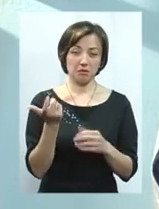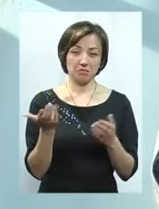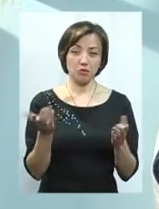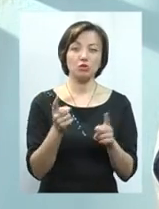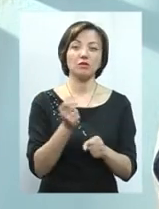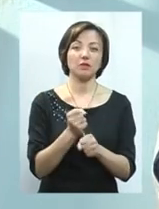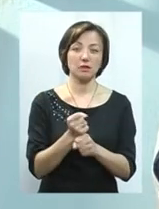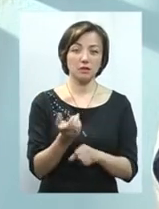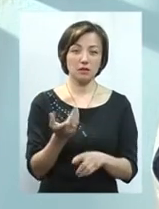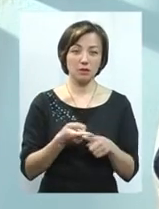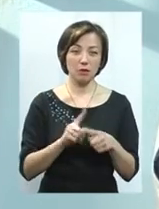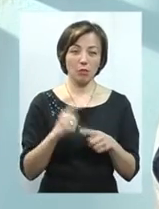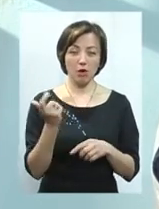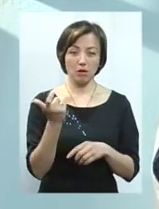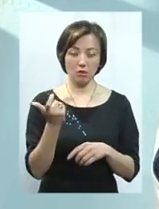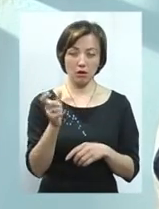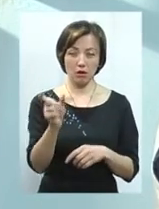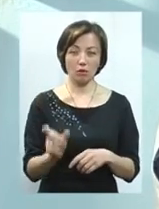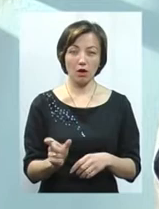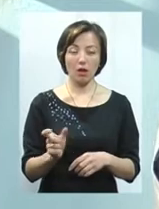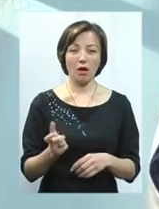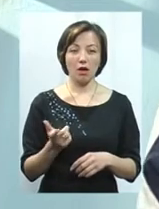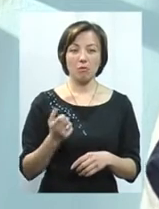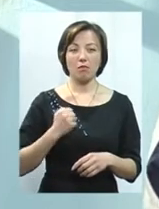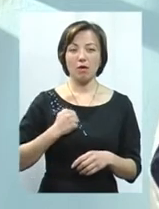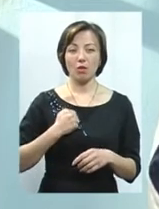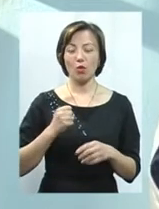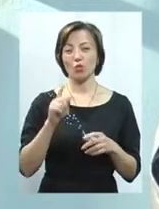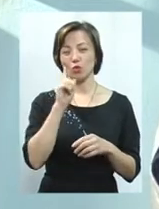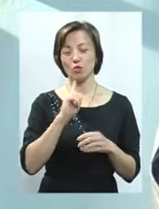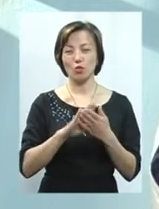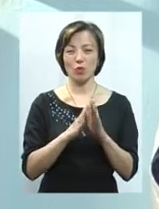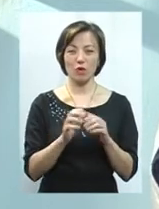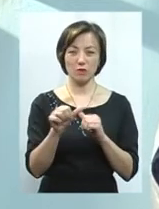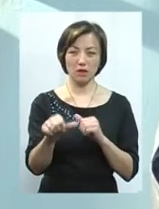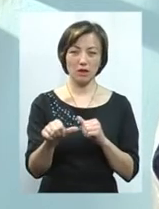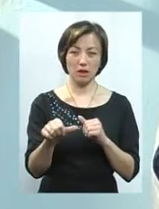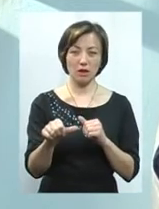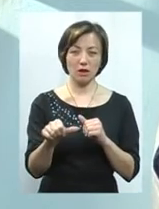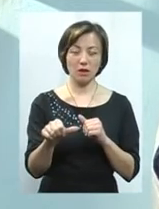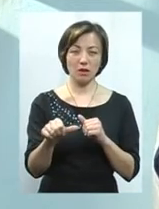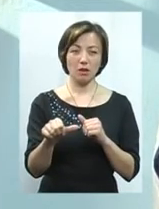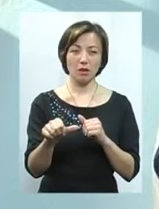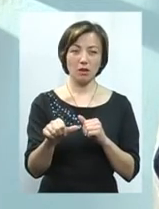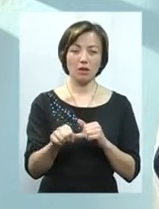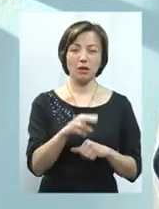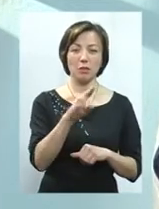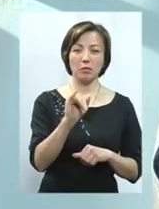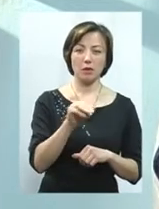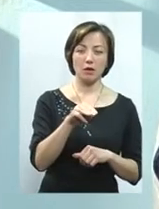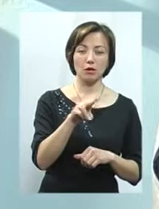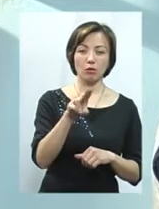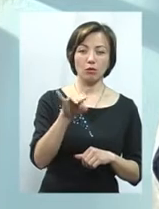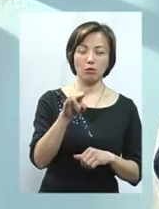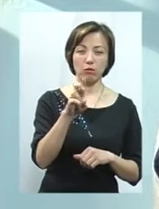вы ему сделаете, этому хозяину? Бойцовские, так сказать, как, ну, так условно их выделяют, что ли, вот эти питбули, там,